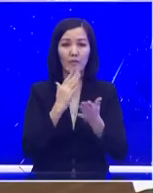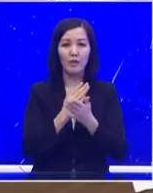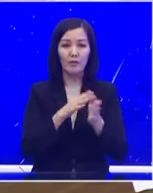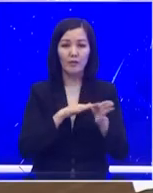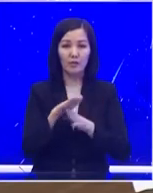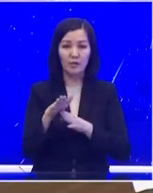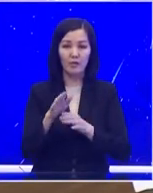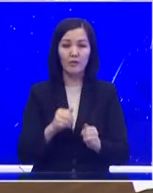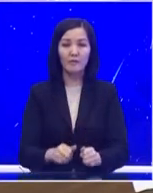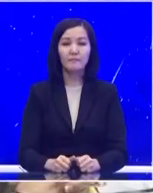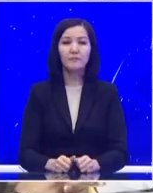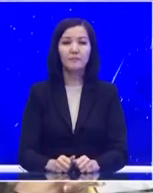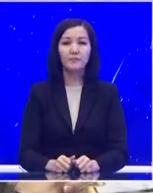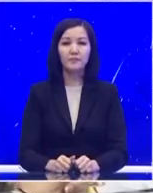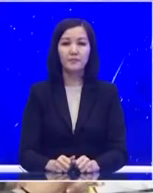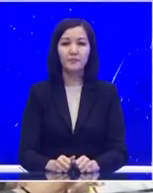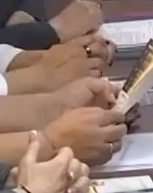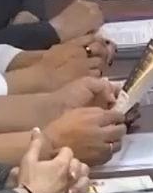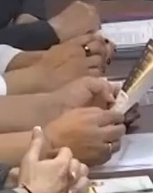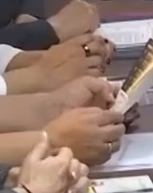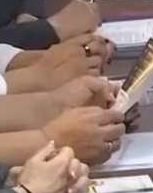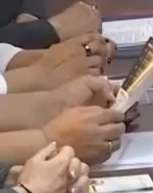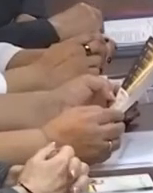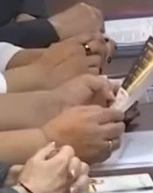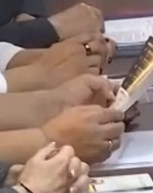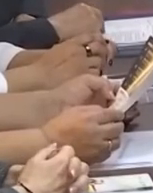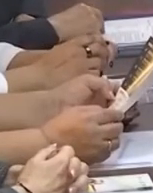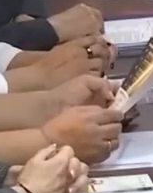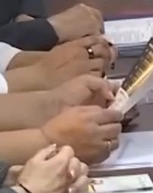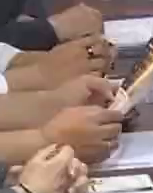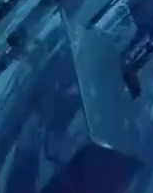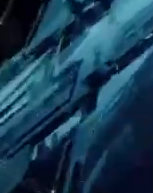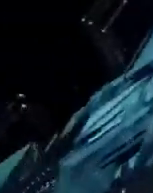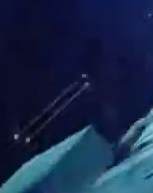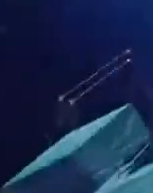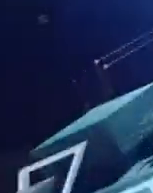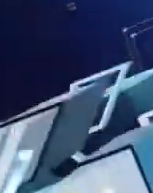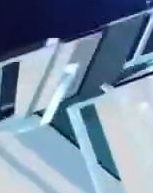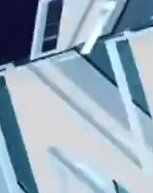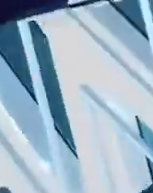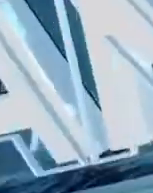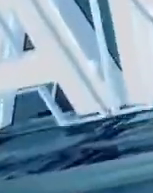жүзеге асырылуда. Амина Құдайберген, Аманжол Жүнкешев, Жетісу арнасы.